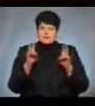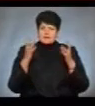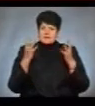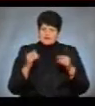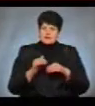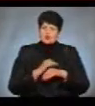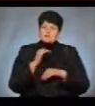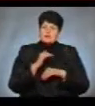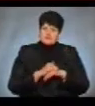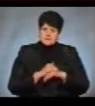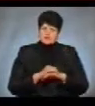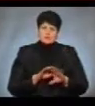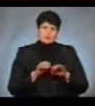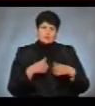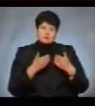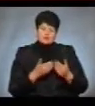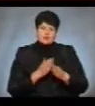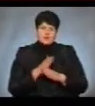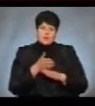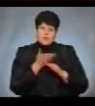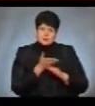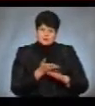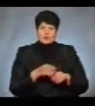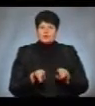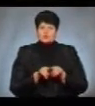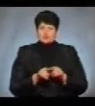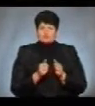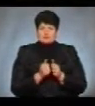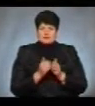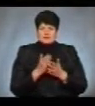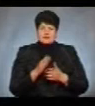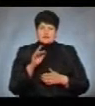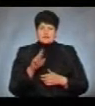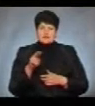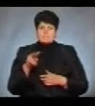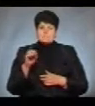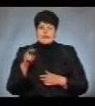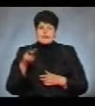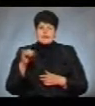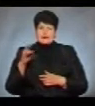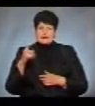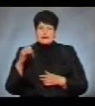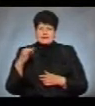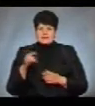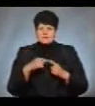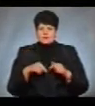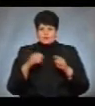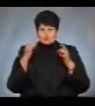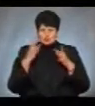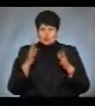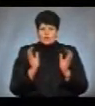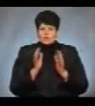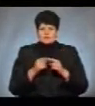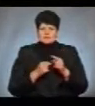вечора та відрекомендую гостей нашої студії. Тож поруч зі мною Ярослав Полихатий, головний спеціаліст відділу культури, охорони культурної